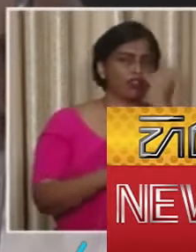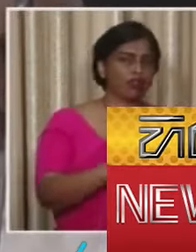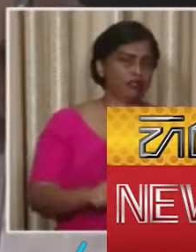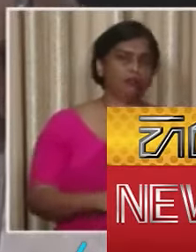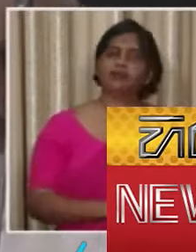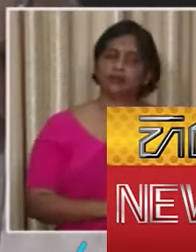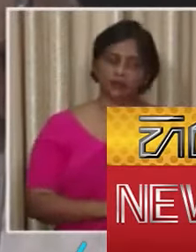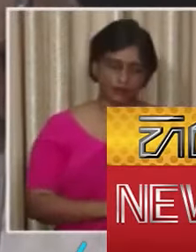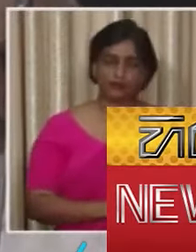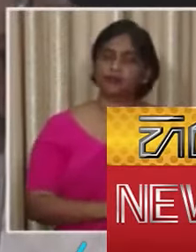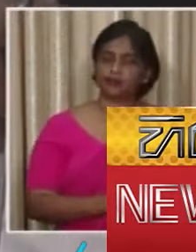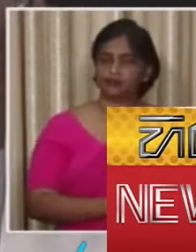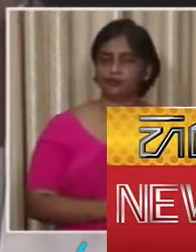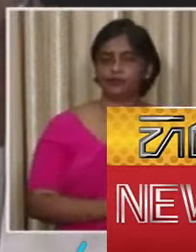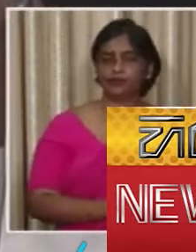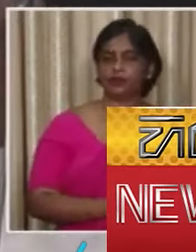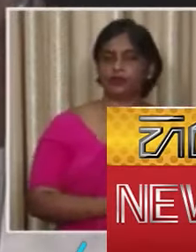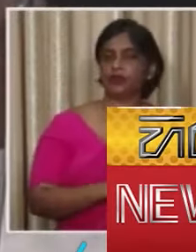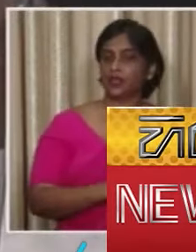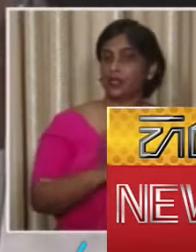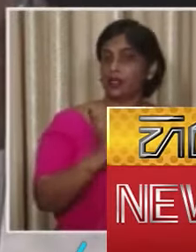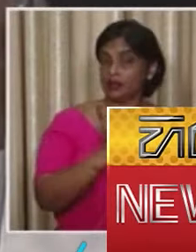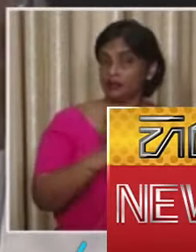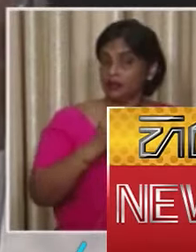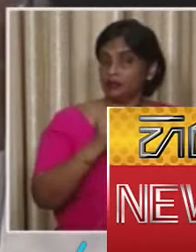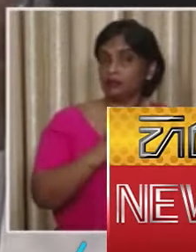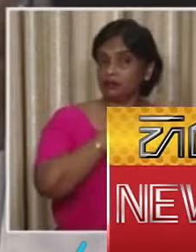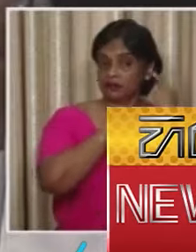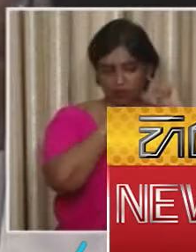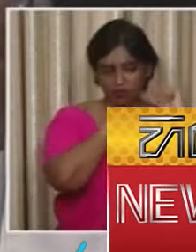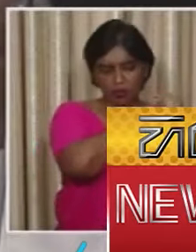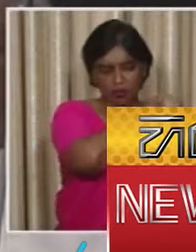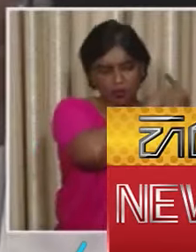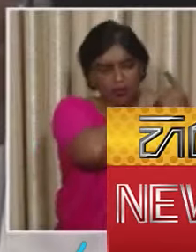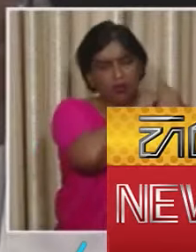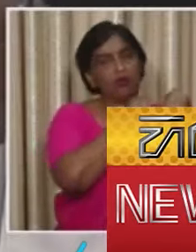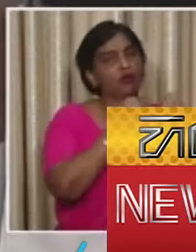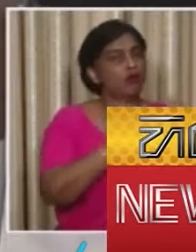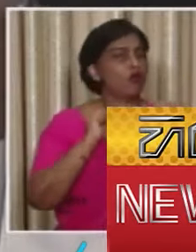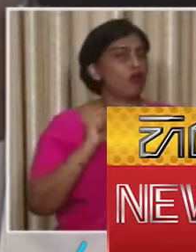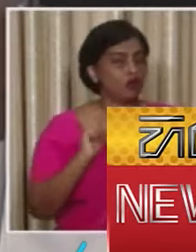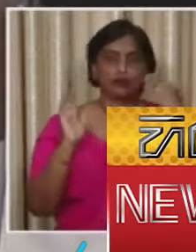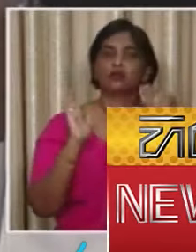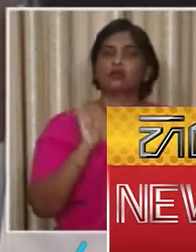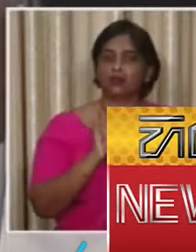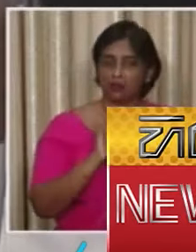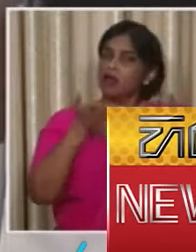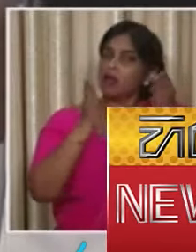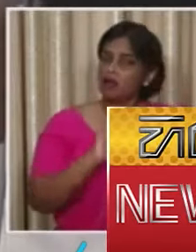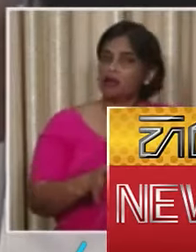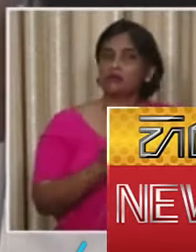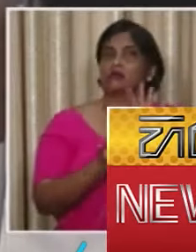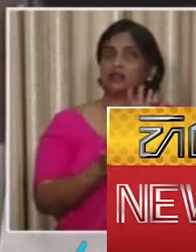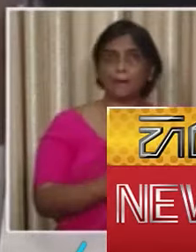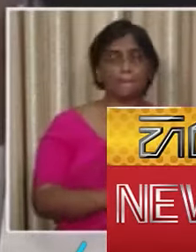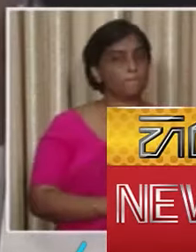බව පමණයි. ණය ප්‍රතිව්‍යවගතකරණය කවර මට්ටකින් සිදු කළ යුතු යන්න පිළිබඳ අවසන් තීරණ